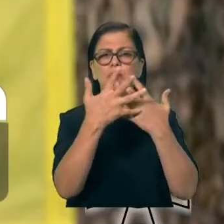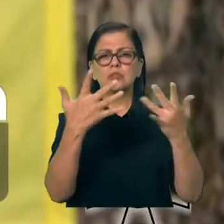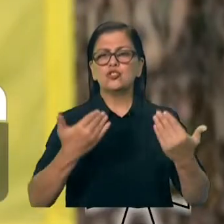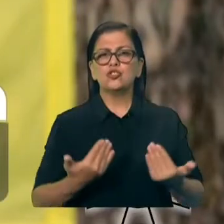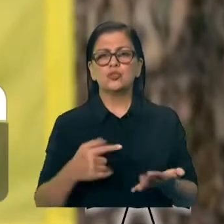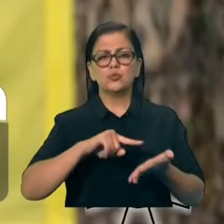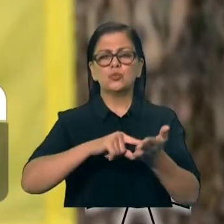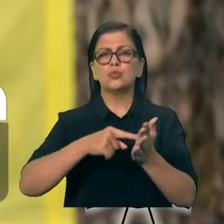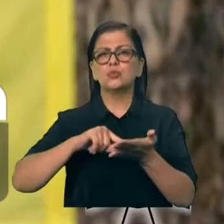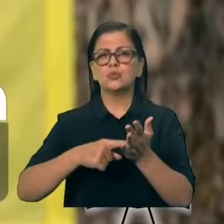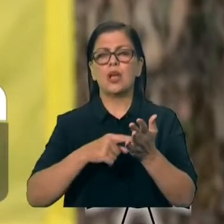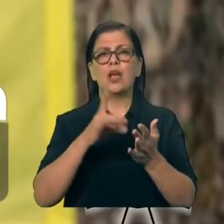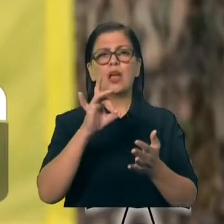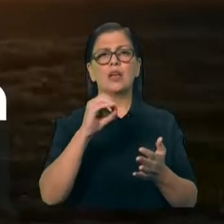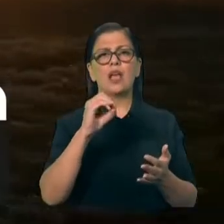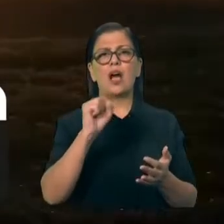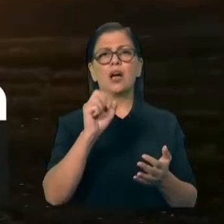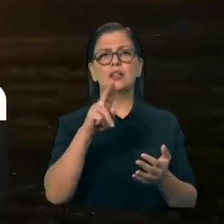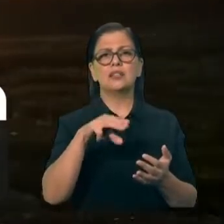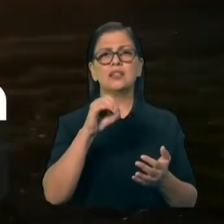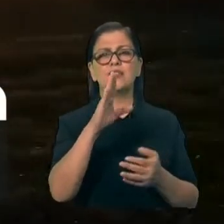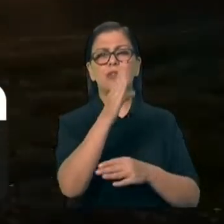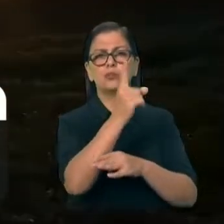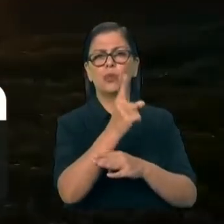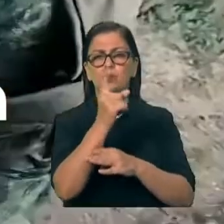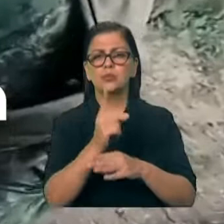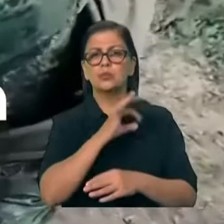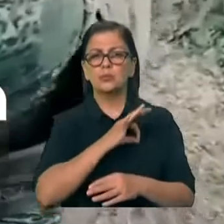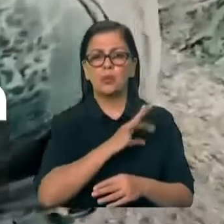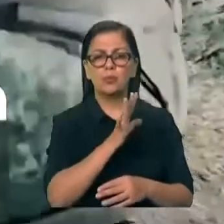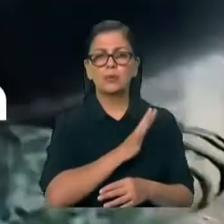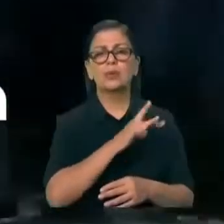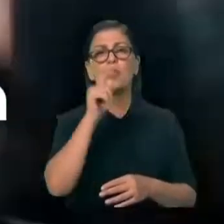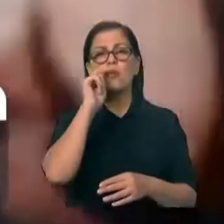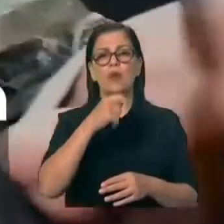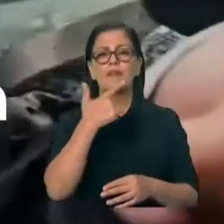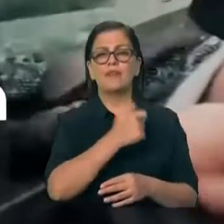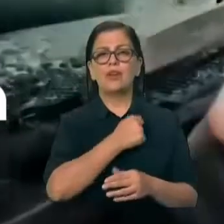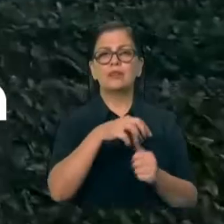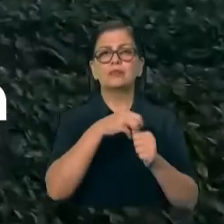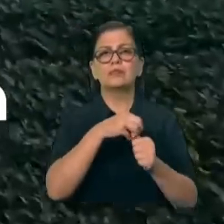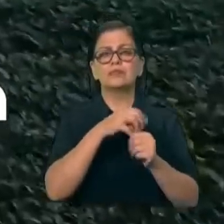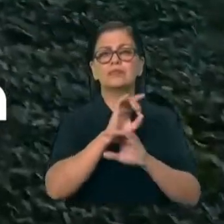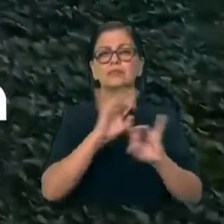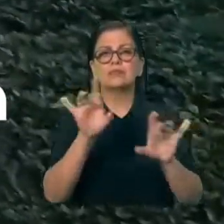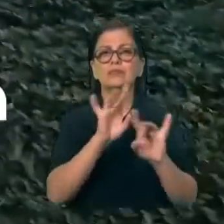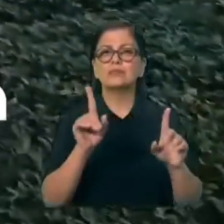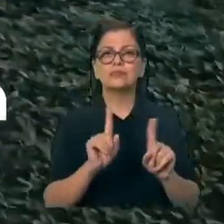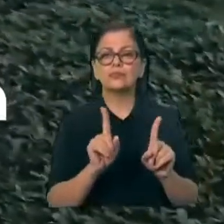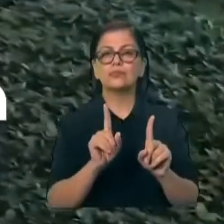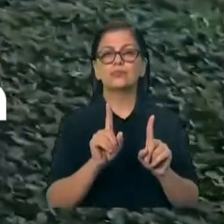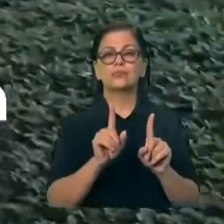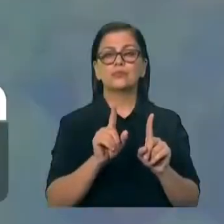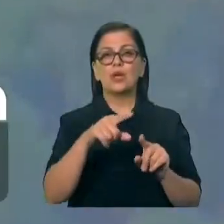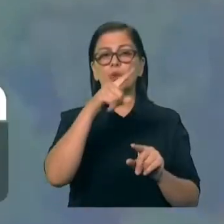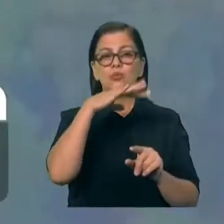yaşayış məntəqələrini reaktiv artilleriyadan ateşə tutub. Ukrayna Silahlı Qüvvələrinin baş qərargahının sözçüsü Aleksandr Şputun bildirib ki,